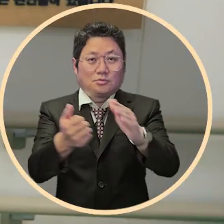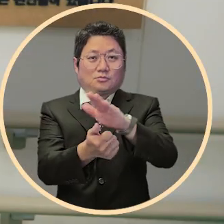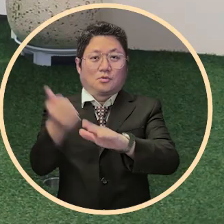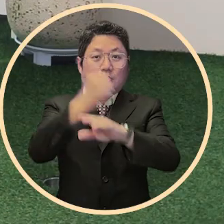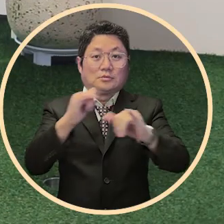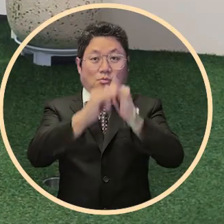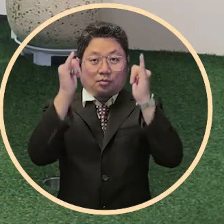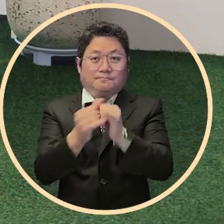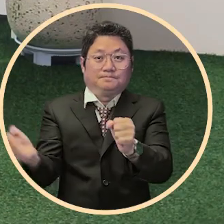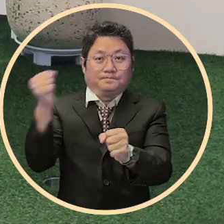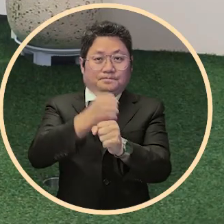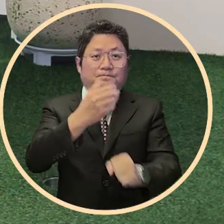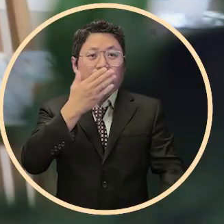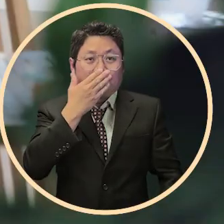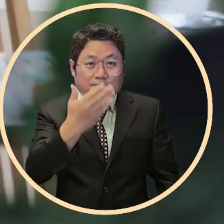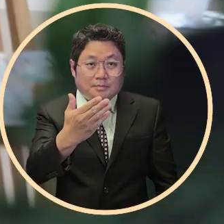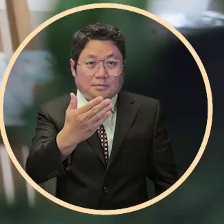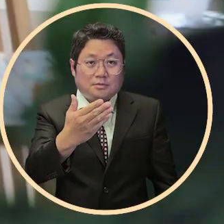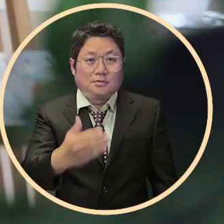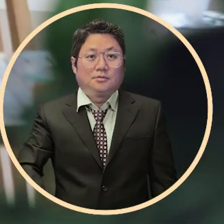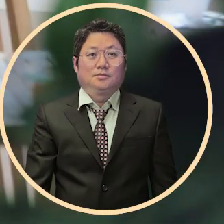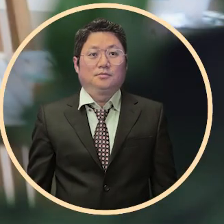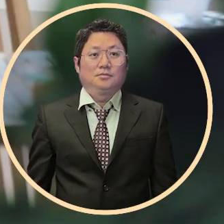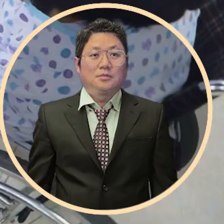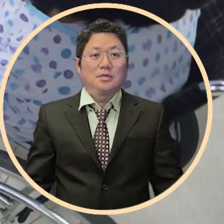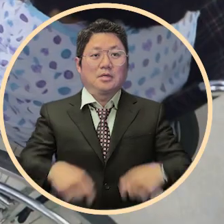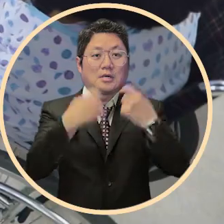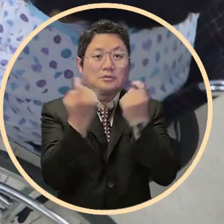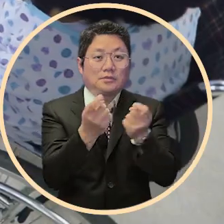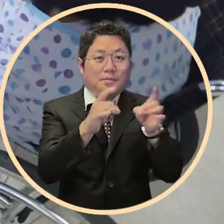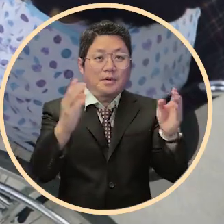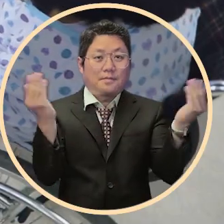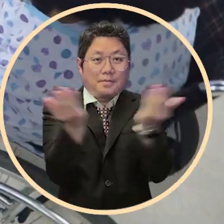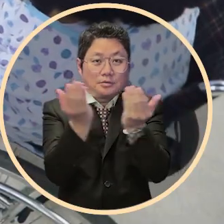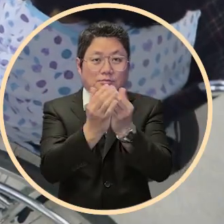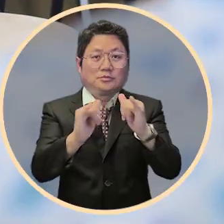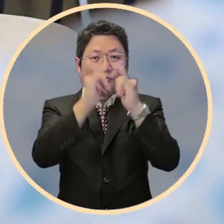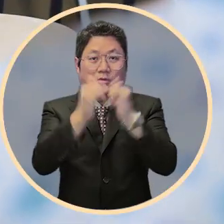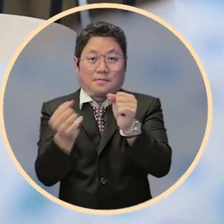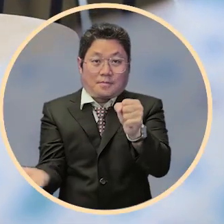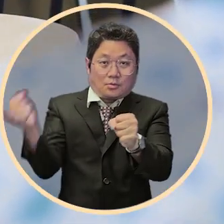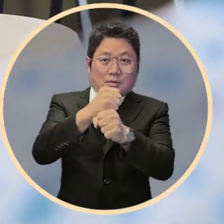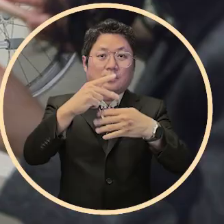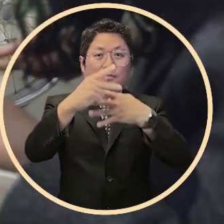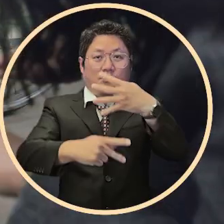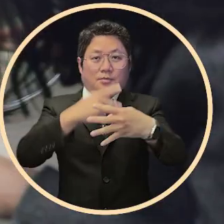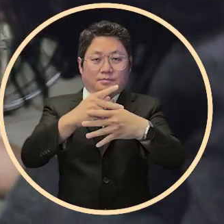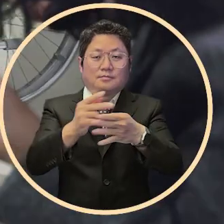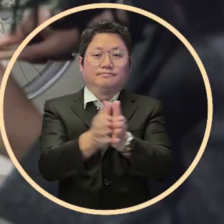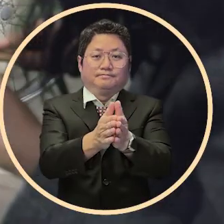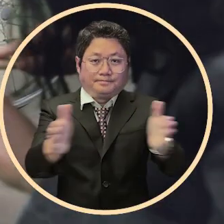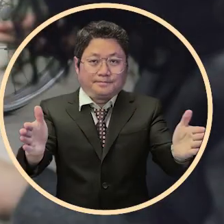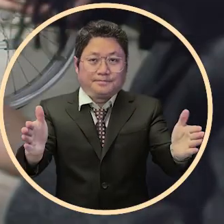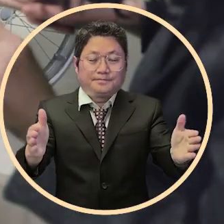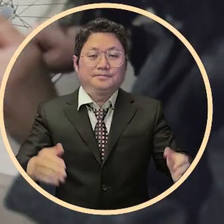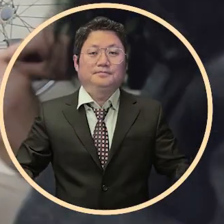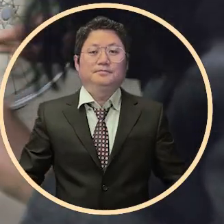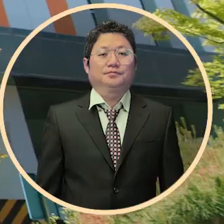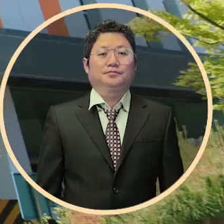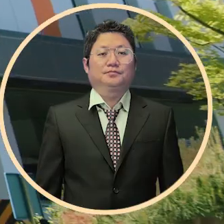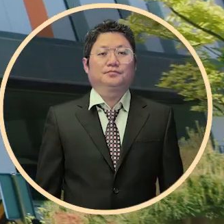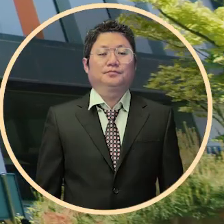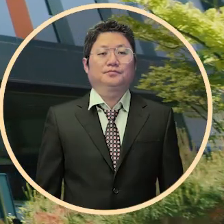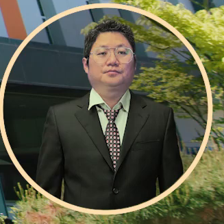더불어 퇴원 후 성공적인 사회복귀가 가능하도록 개인별 맞춤형 사회복귀 프로그램을 실시하고 있습니다.